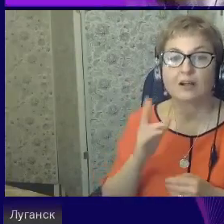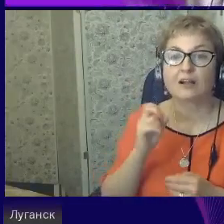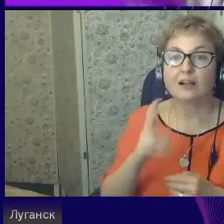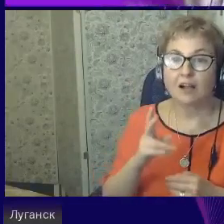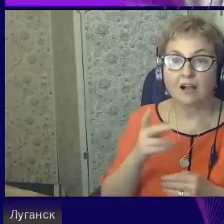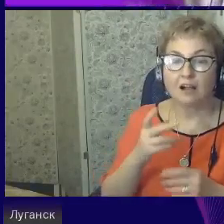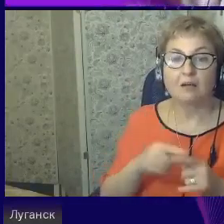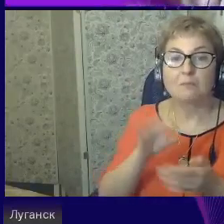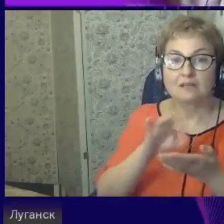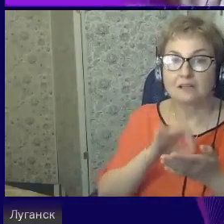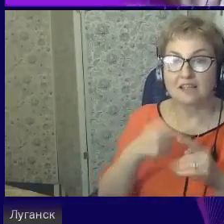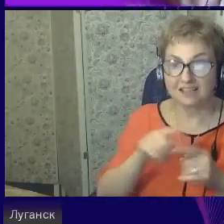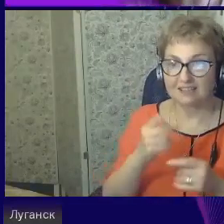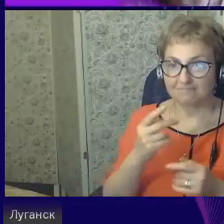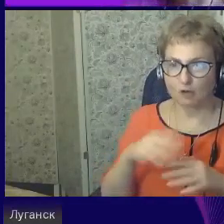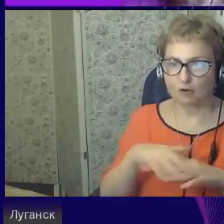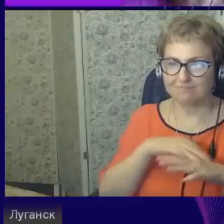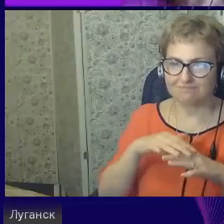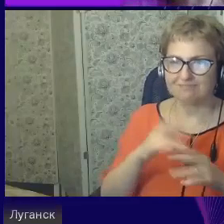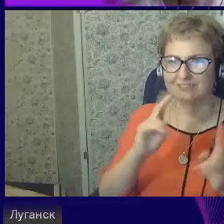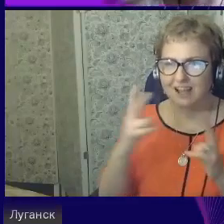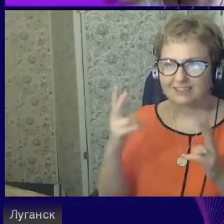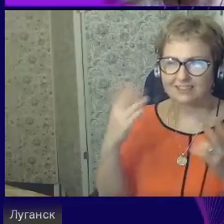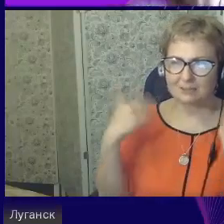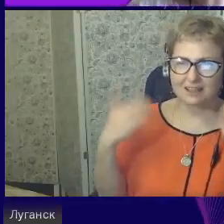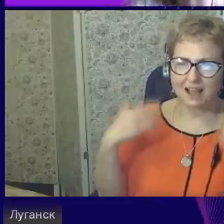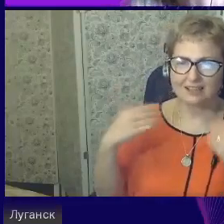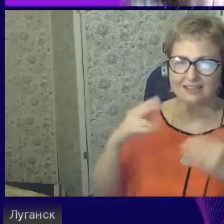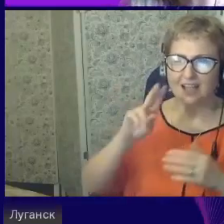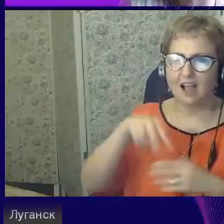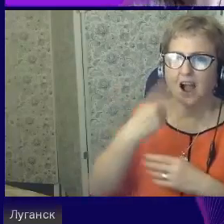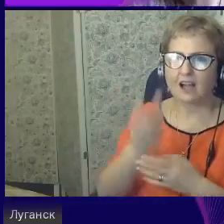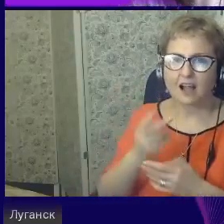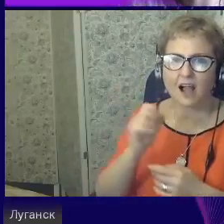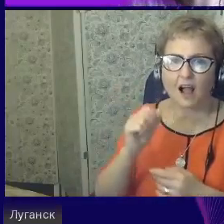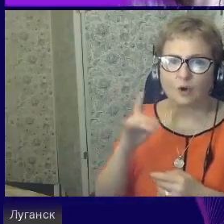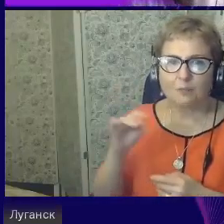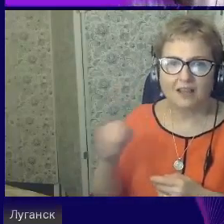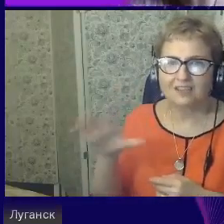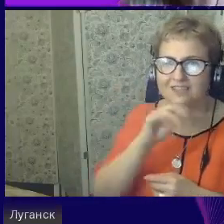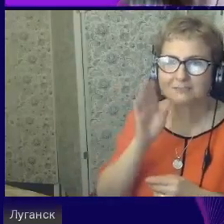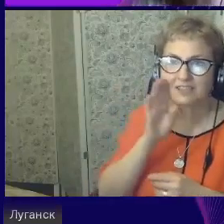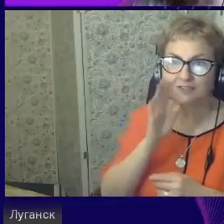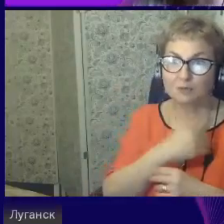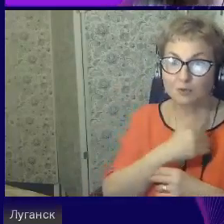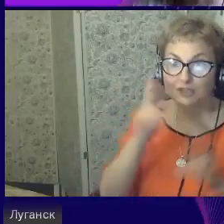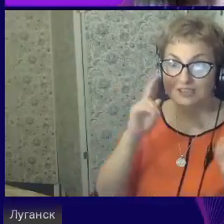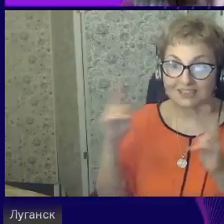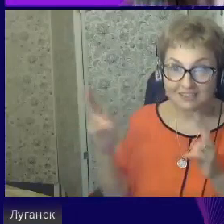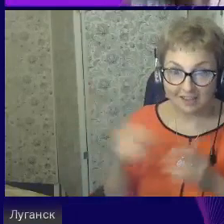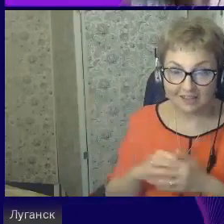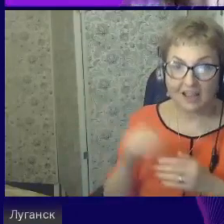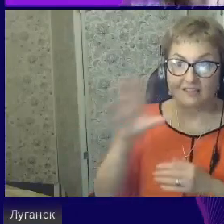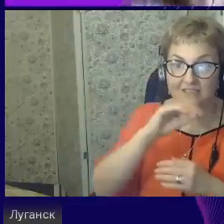в принципе, довольно зрелищный вид спорта, то есть это и танцы, и гимнастика, и акробатика. Всем девушкам хочется